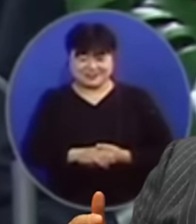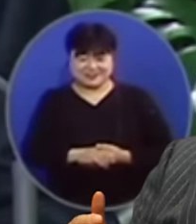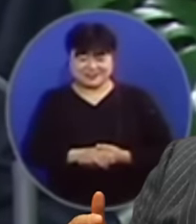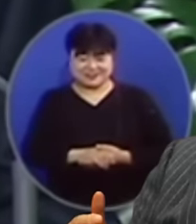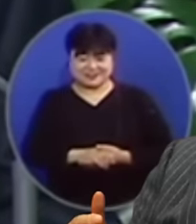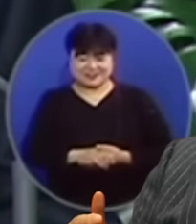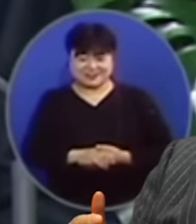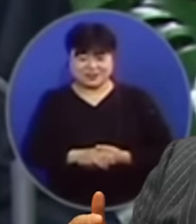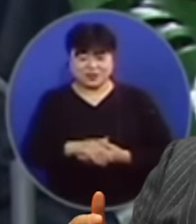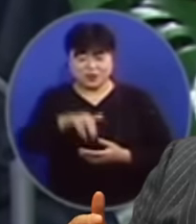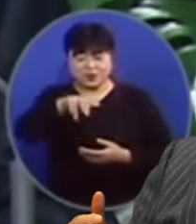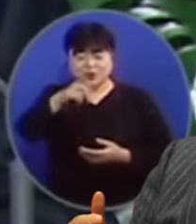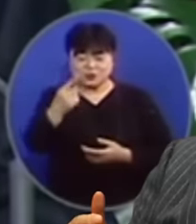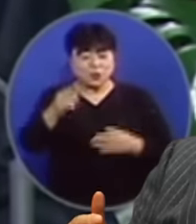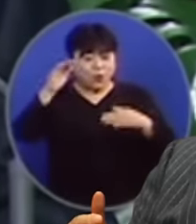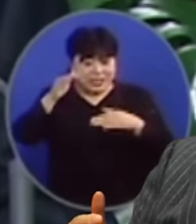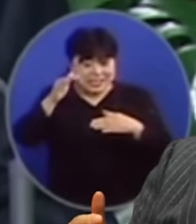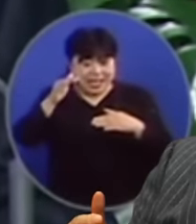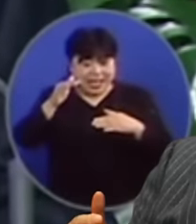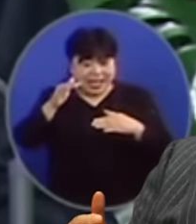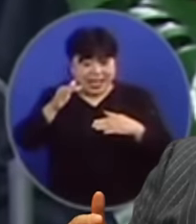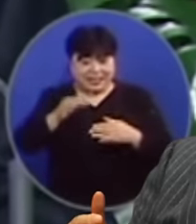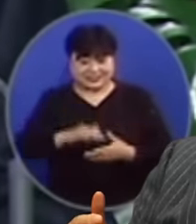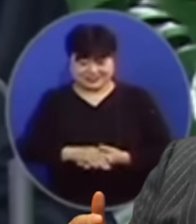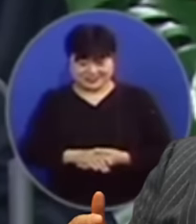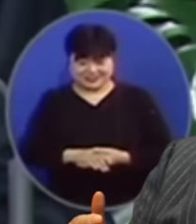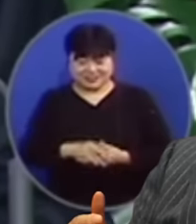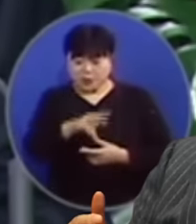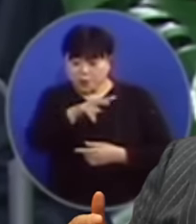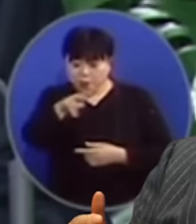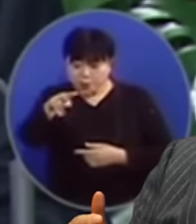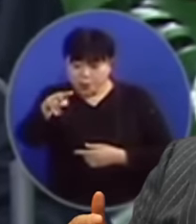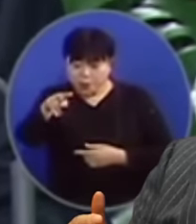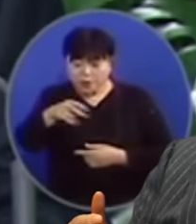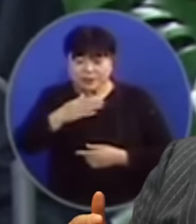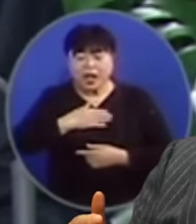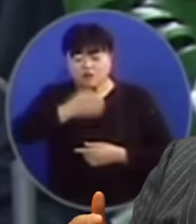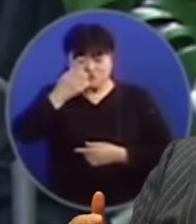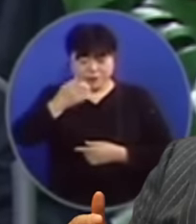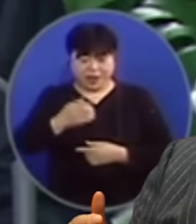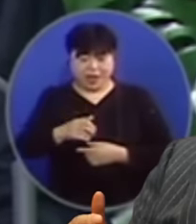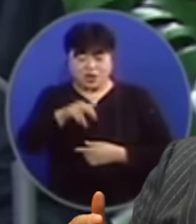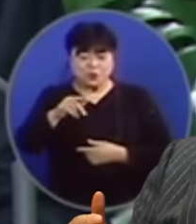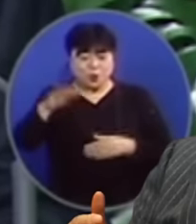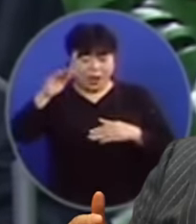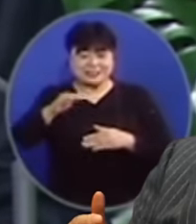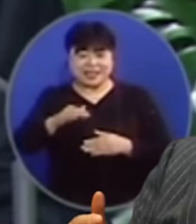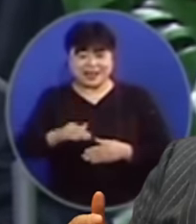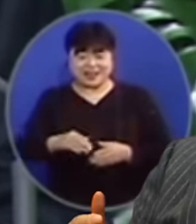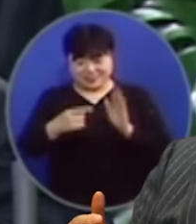그래 저 학생이 나를 어떻게 생각할지 모르겠지만 내가 꿈에 자네를 보았네.